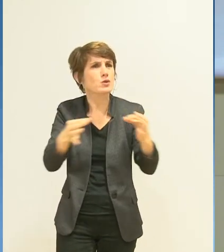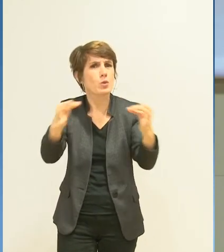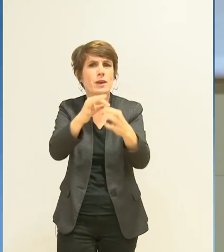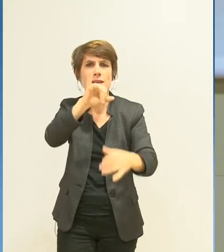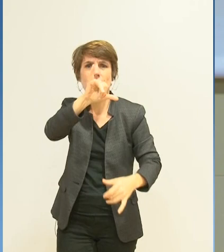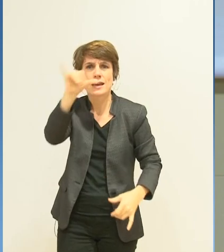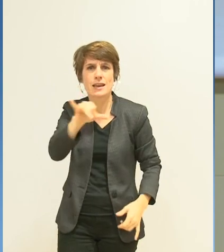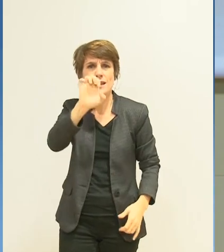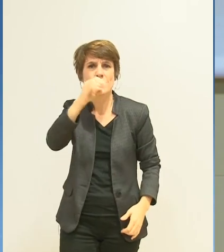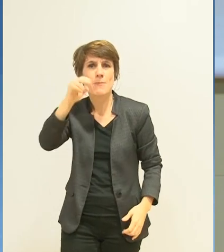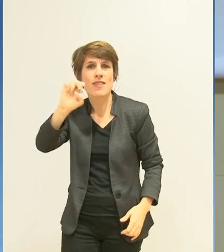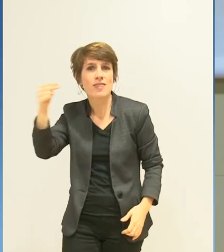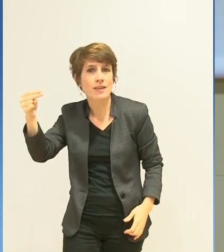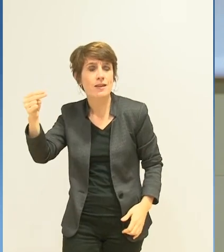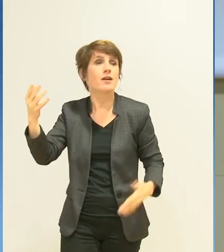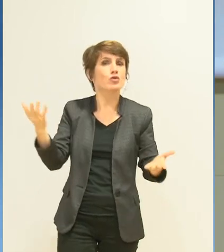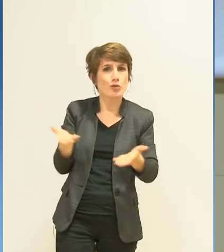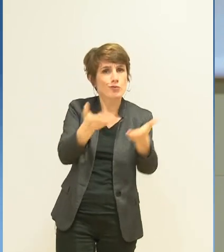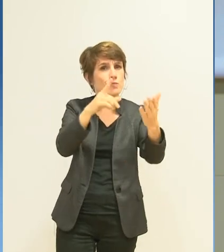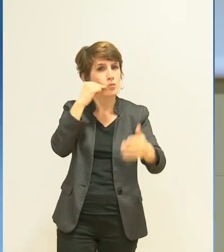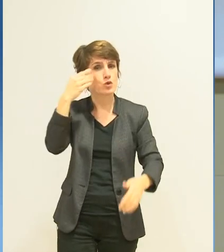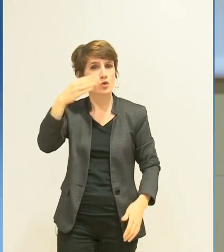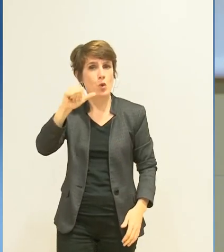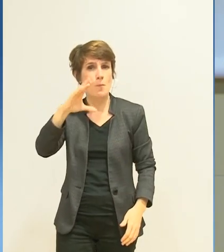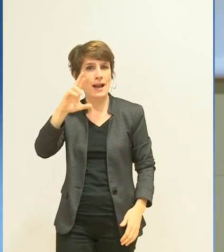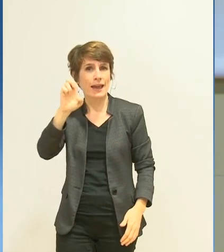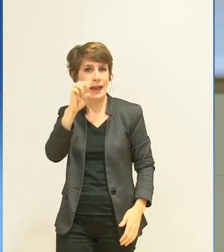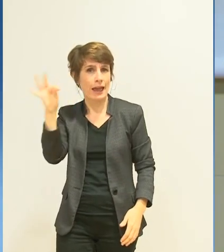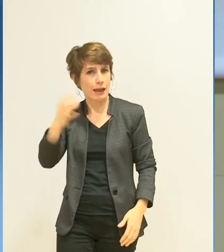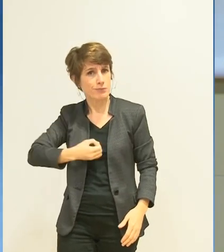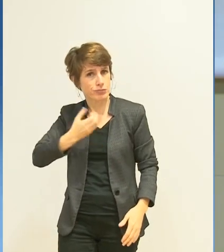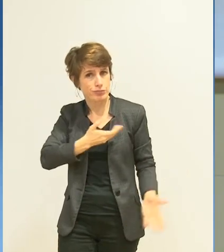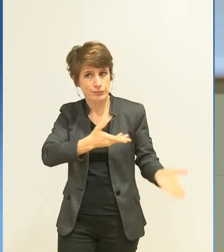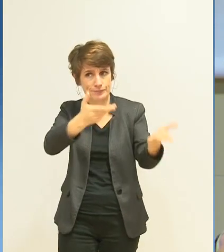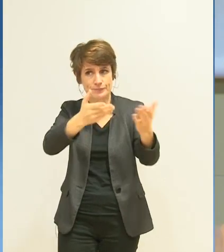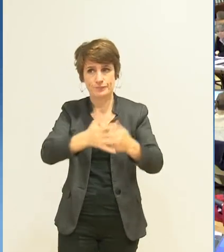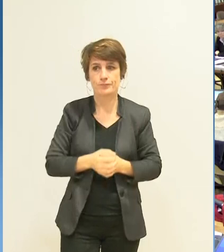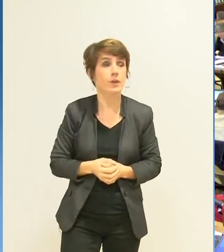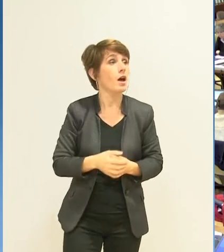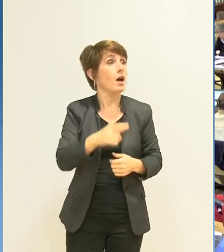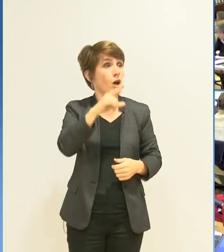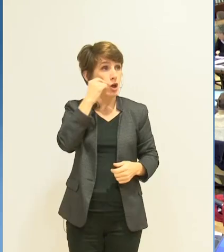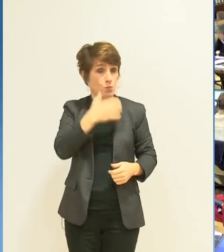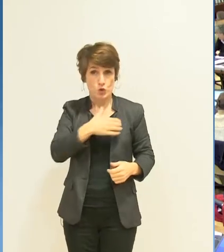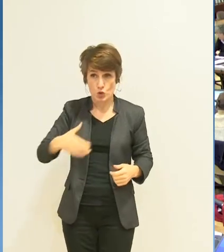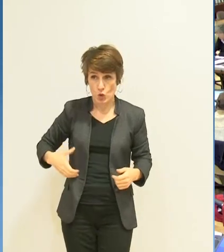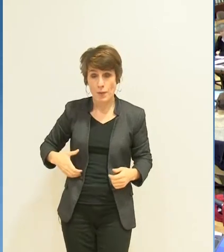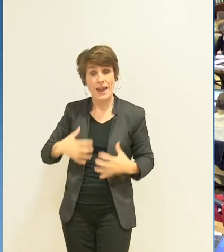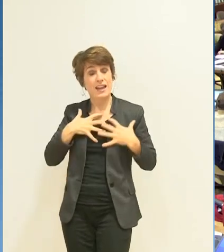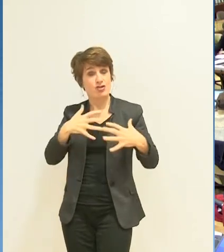monsieur manquerait vous avez la parole monsieur le maire chers collègues suite à l'interprétation